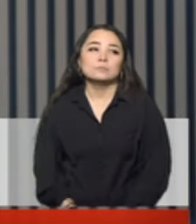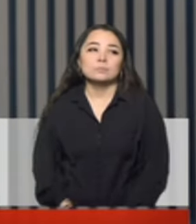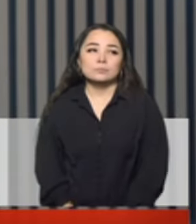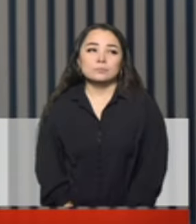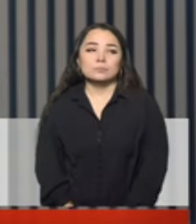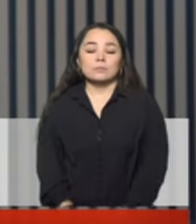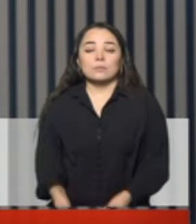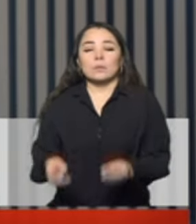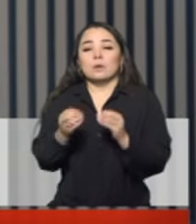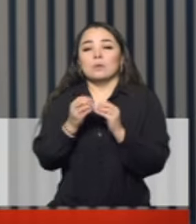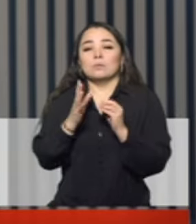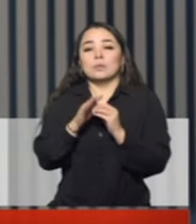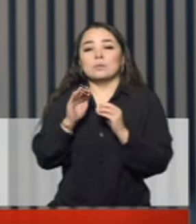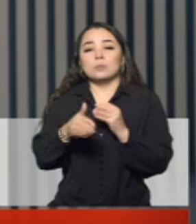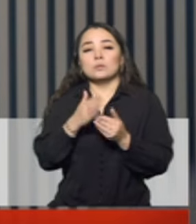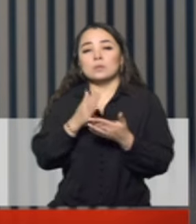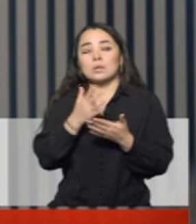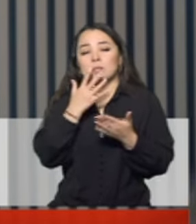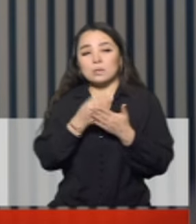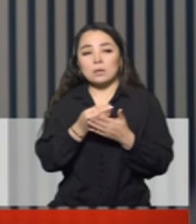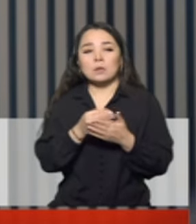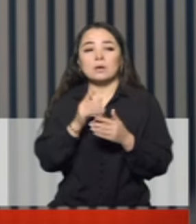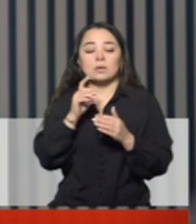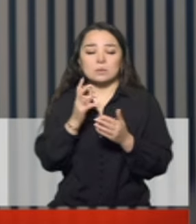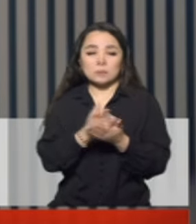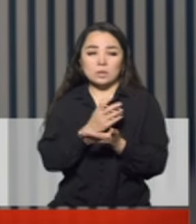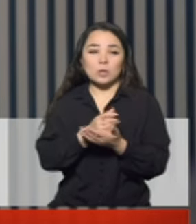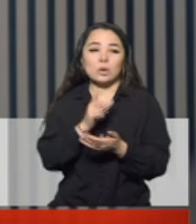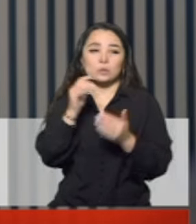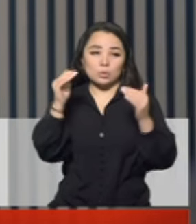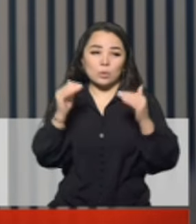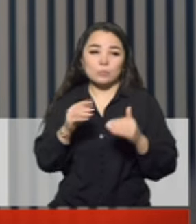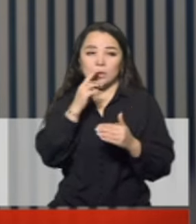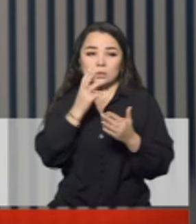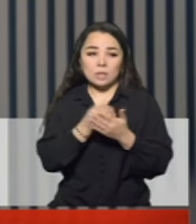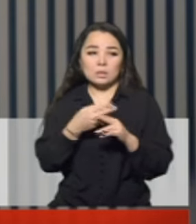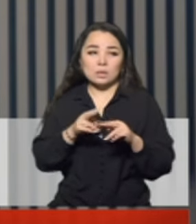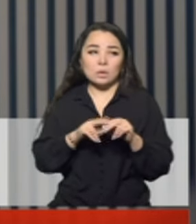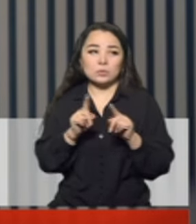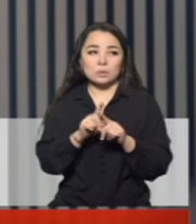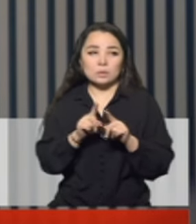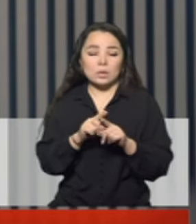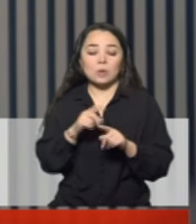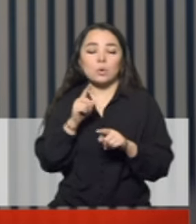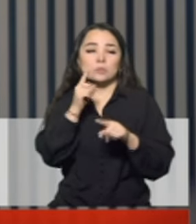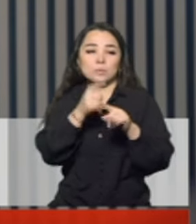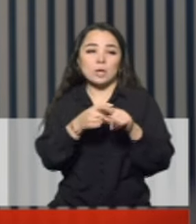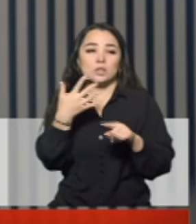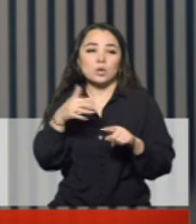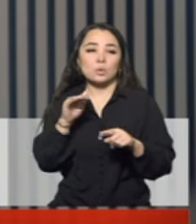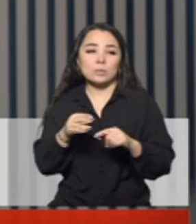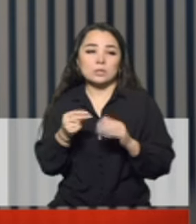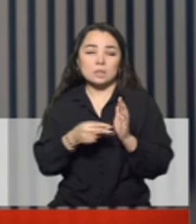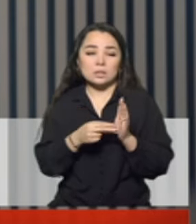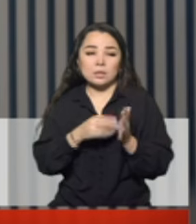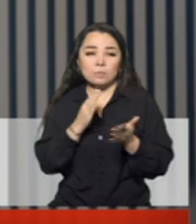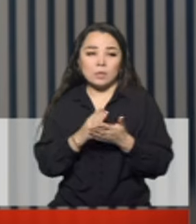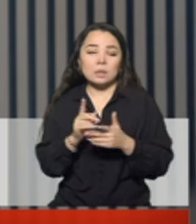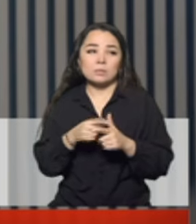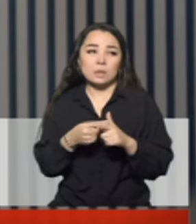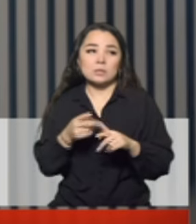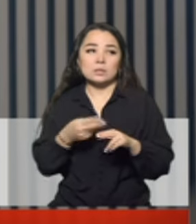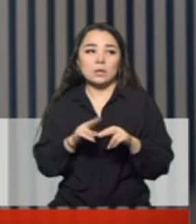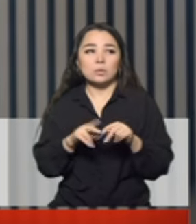бюджеттен 15 000-ға жуық еңбекақысы төмен азаматтық қызметшілердің жалақысын қосымша 50 000 теңгеге көтерді. Бұл